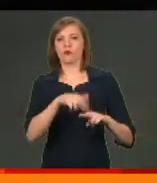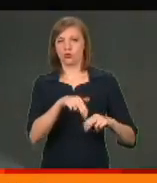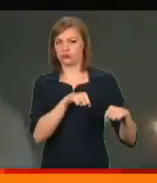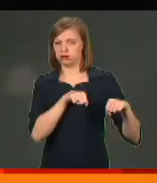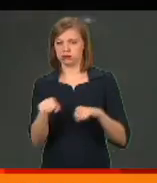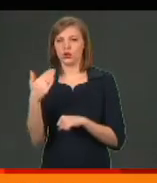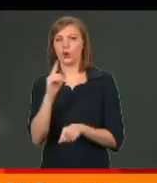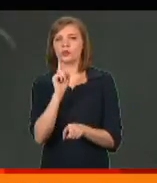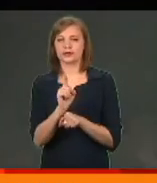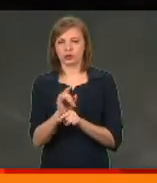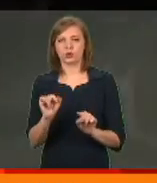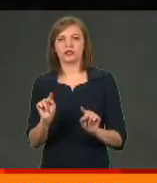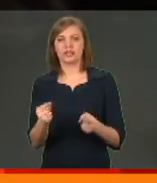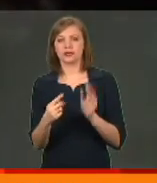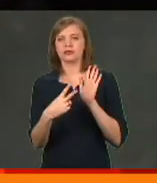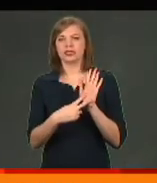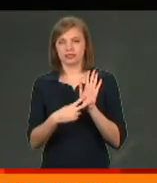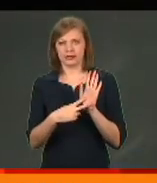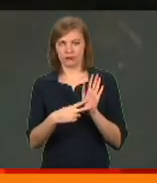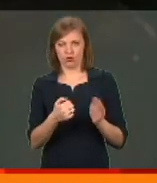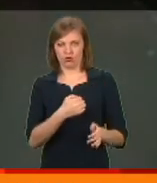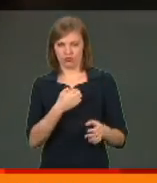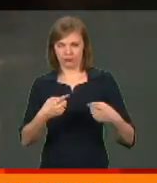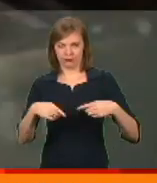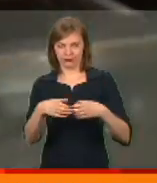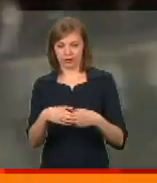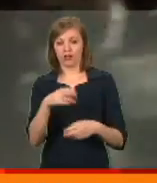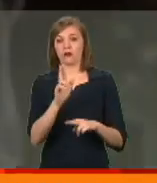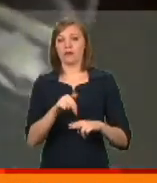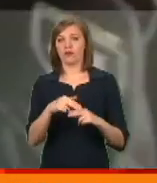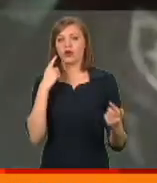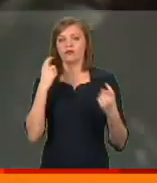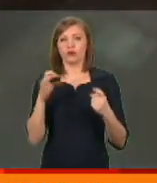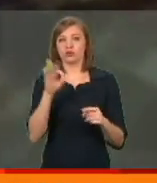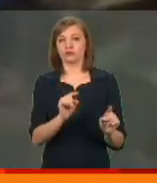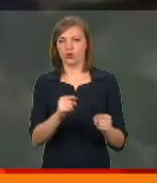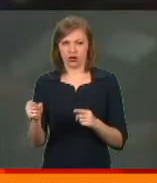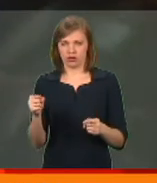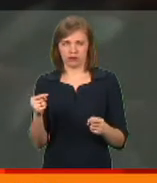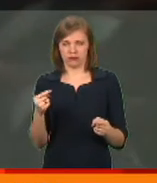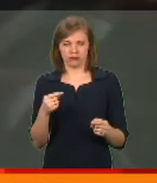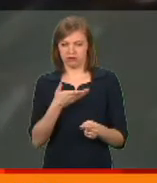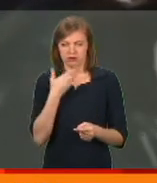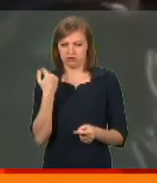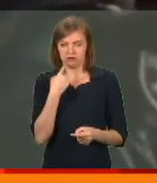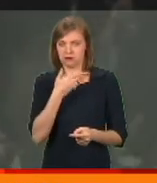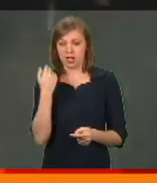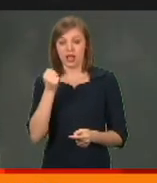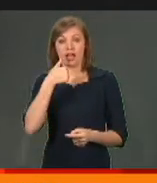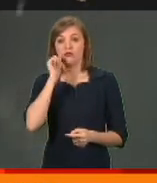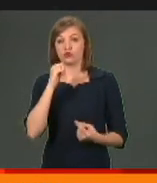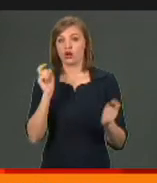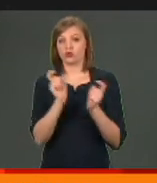побили його сестру та затримали сімох його побратимів. Правоохоронці ж інформацію про арешт будь-кого спростовують, а